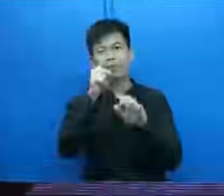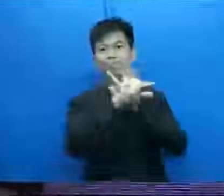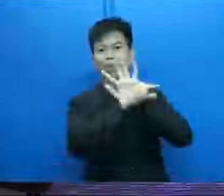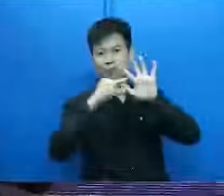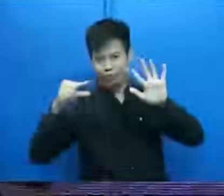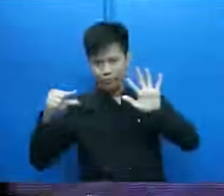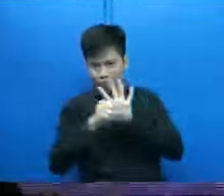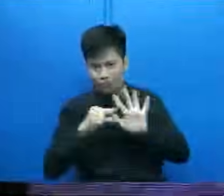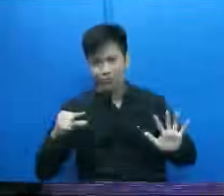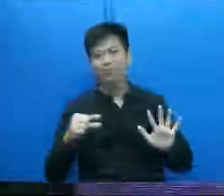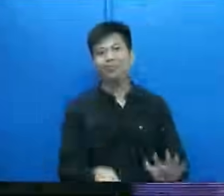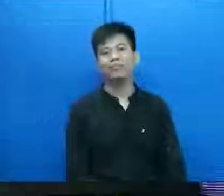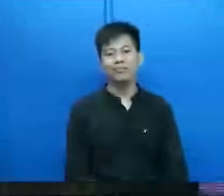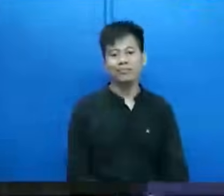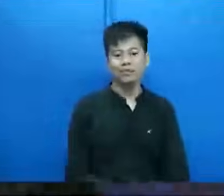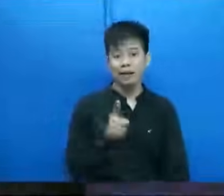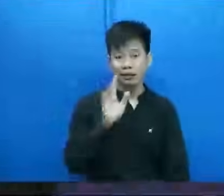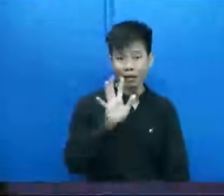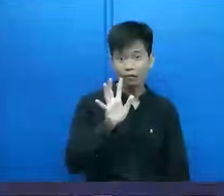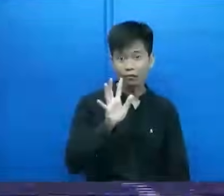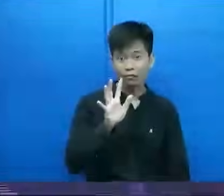Ada? Tidak. Akhwat ada?